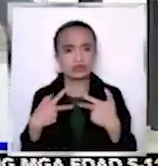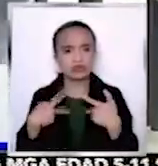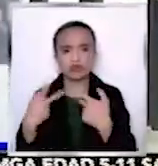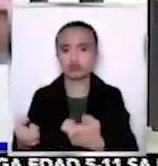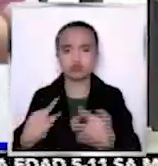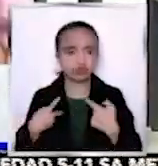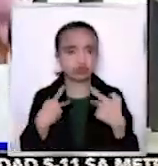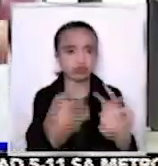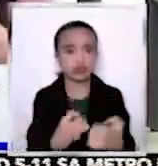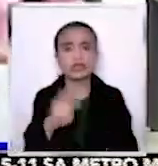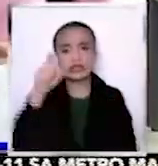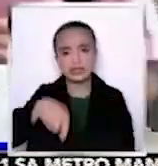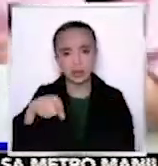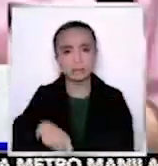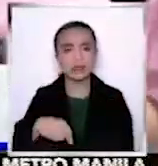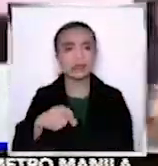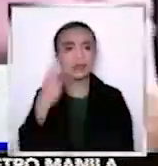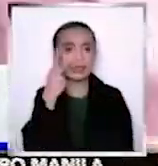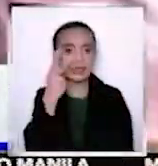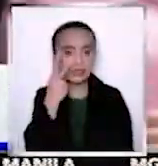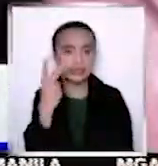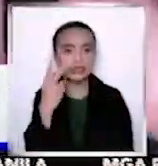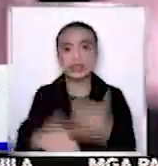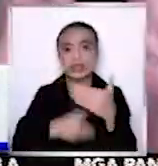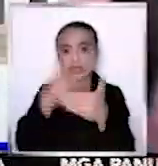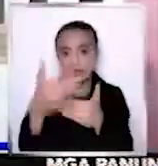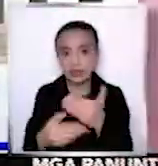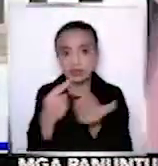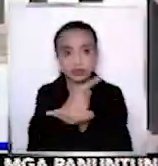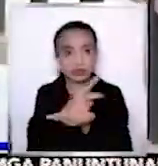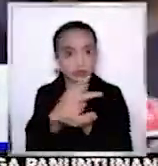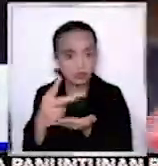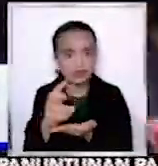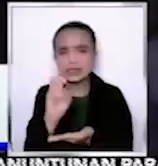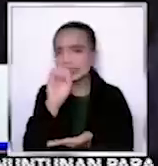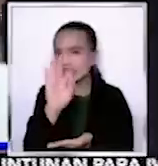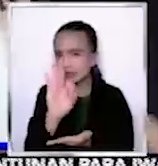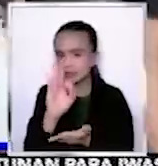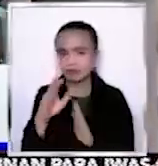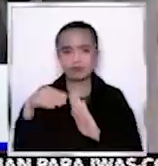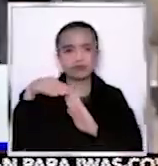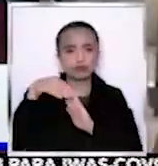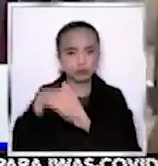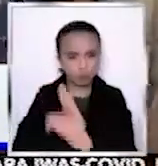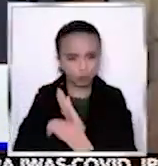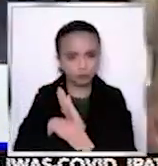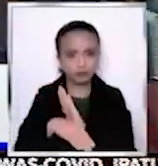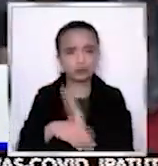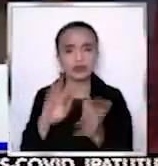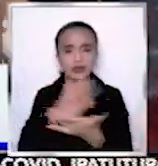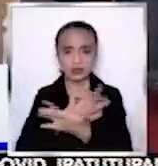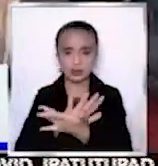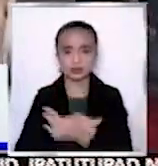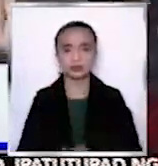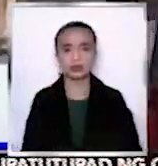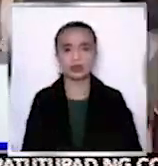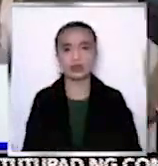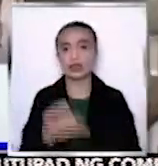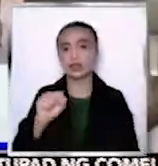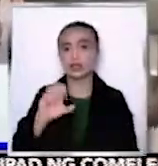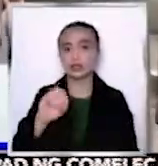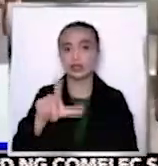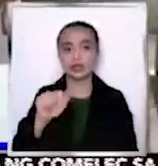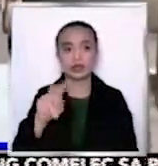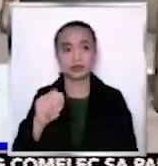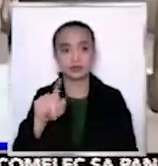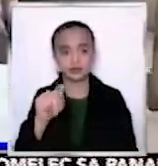din daw muna sa susunod na dalawang linggo kung mas bababa pa ang mga kaso. Paalala rin ni Solante ngayong marami na ulit ang mga